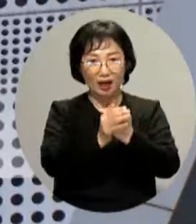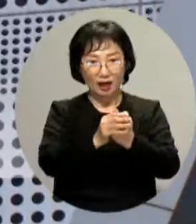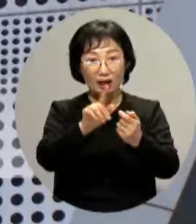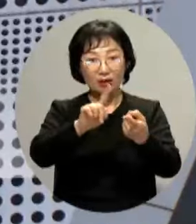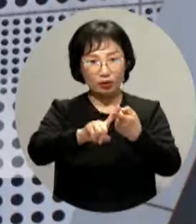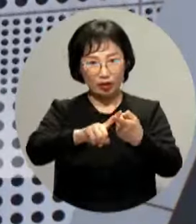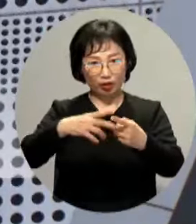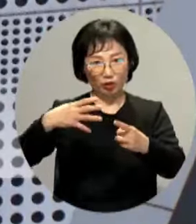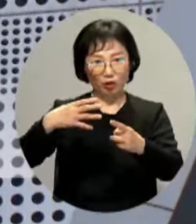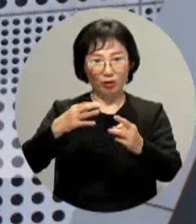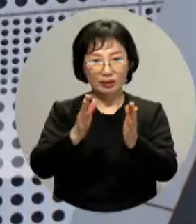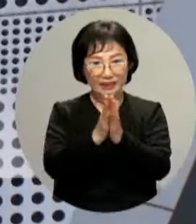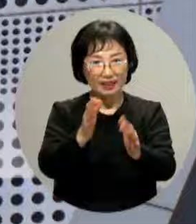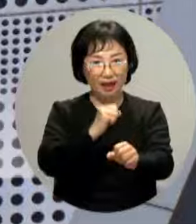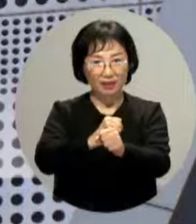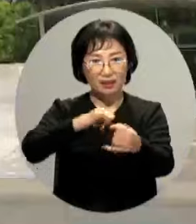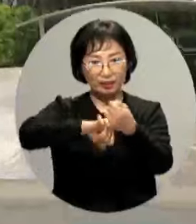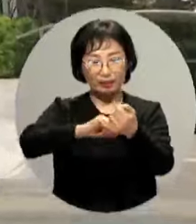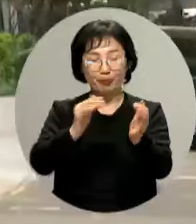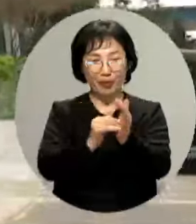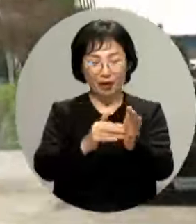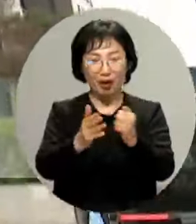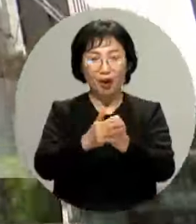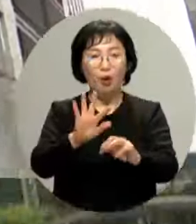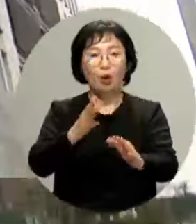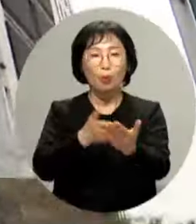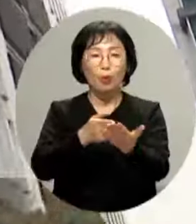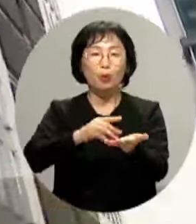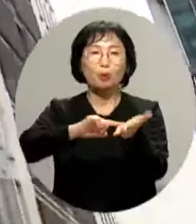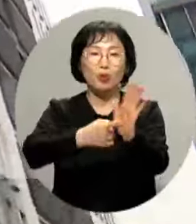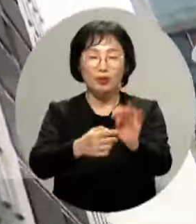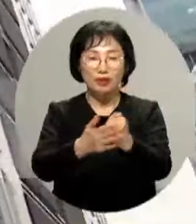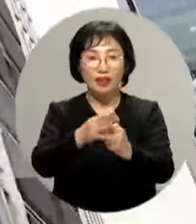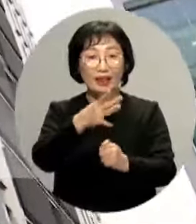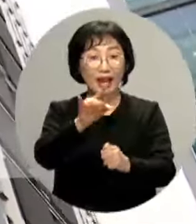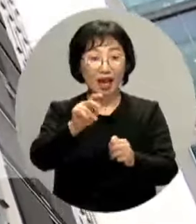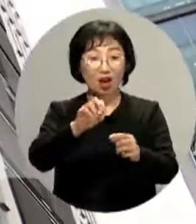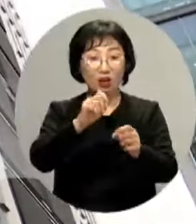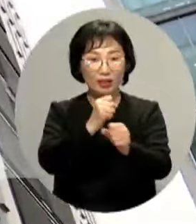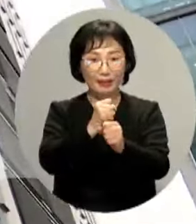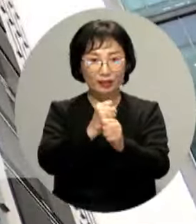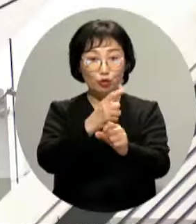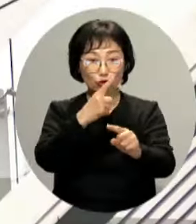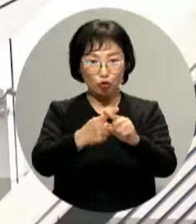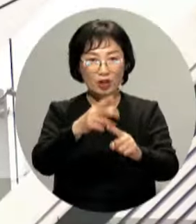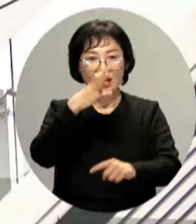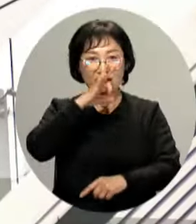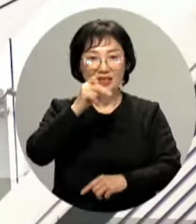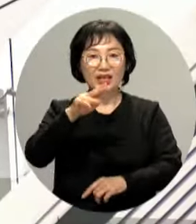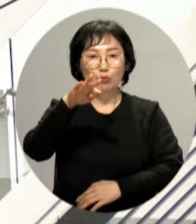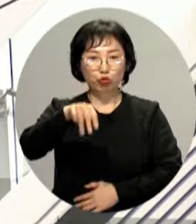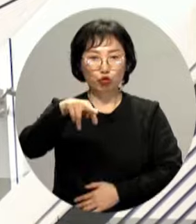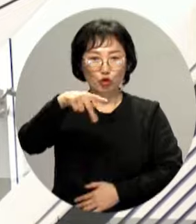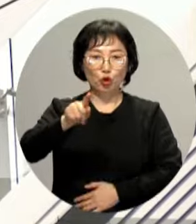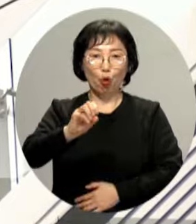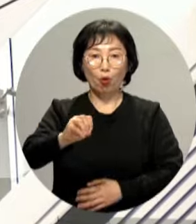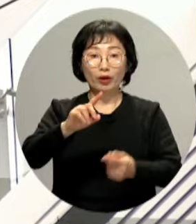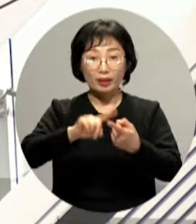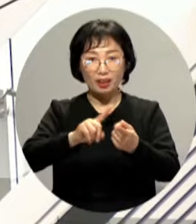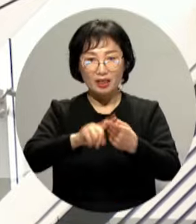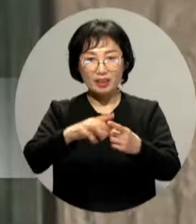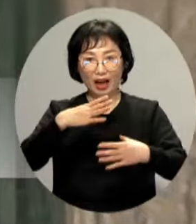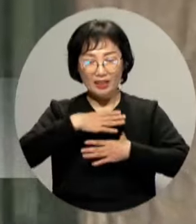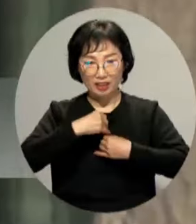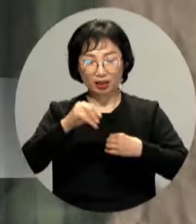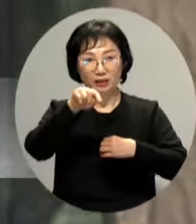약속했습니다. 전북개발공사는 오늘 보도자료를 통해 태영이 시공 중인 익산 부송 4지구 B블록에 대한 안정적인